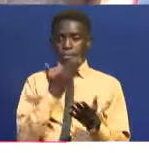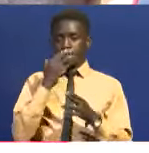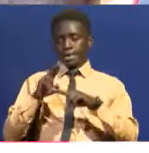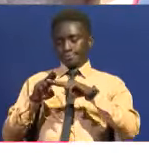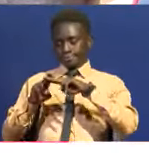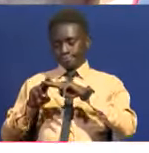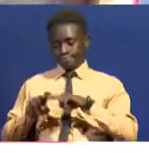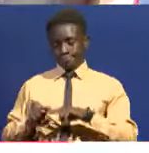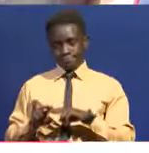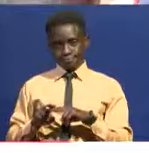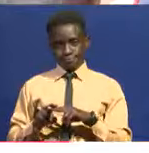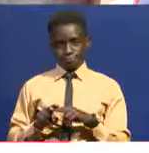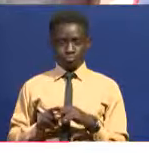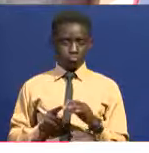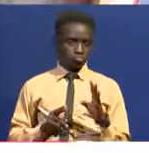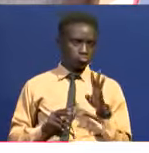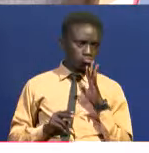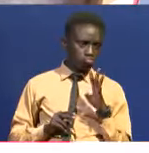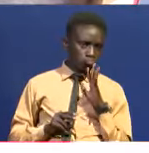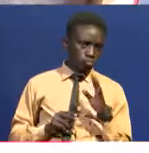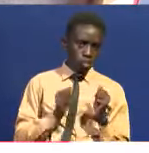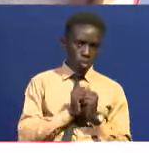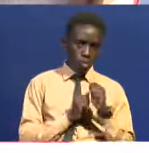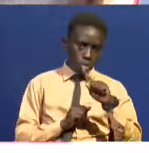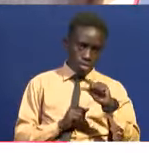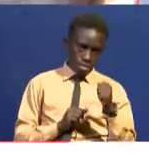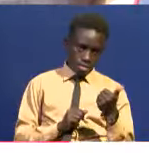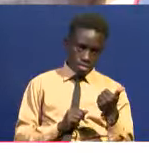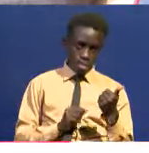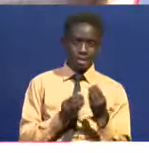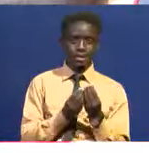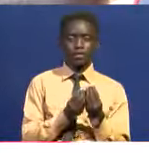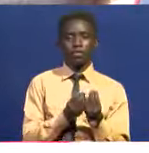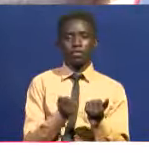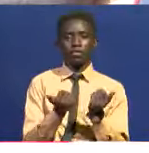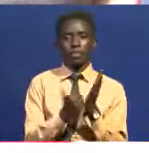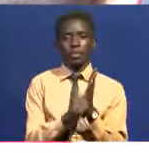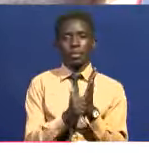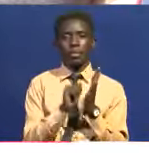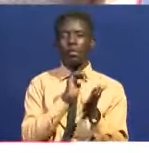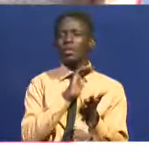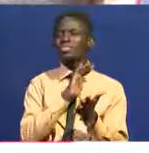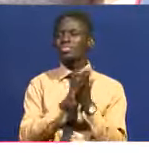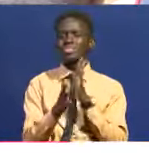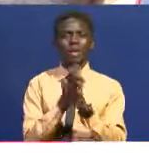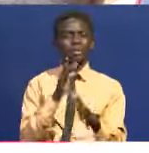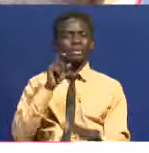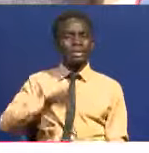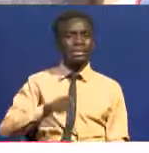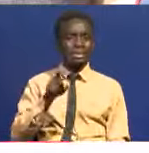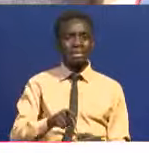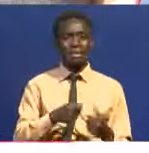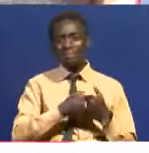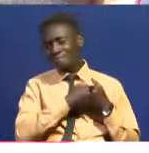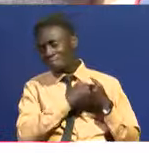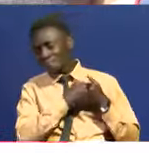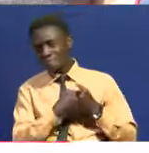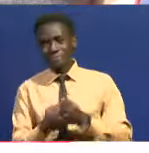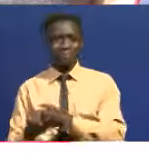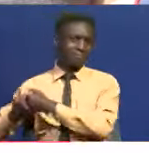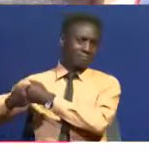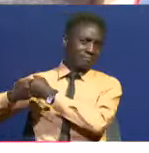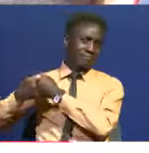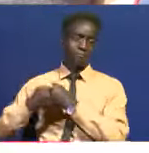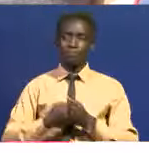talk to each other so that they can solve the problem without deciding having to bring this push and pull, which is not